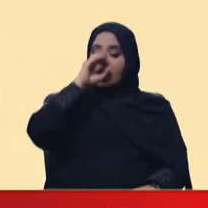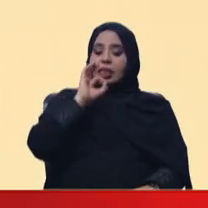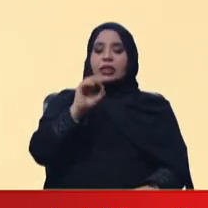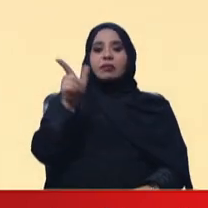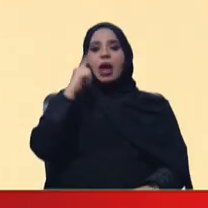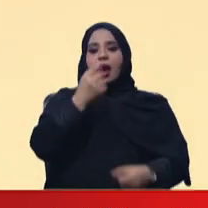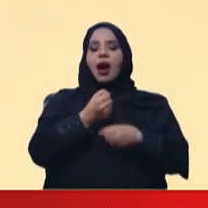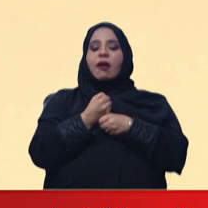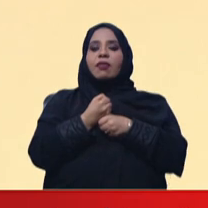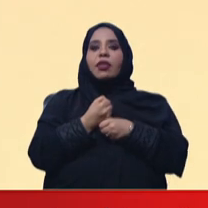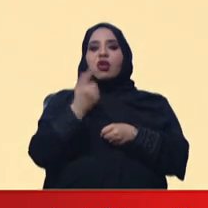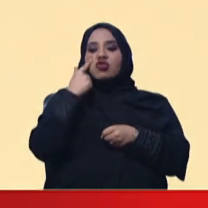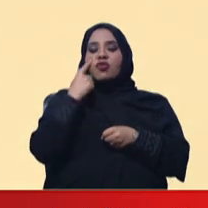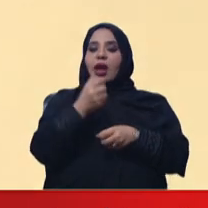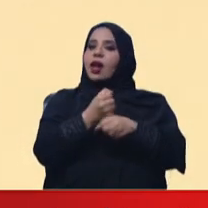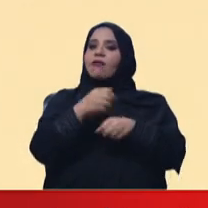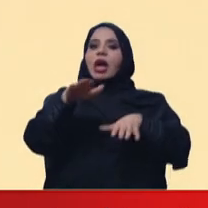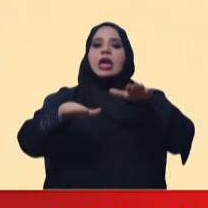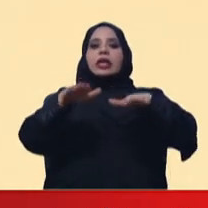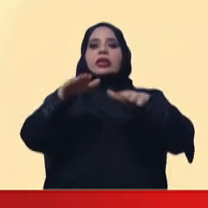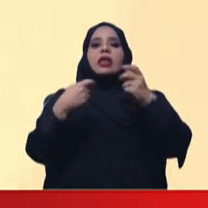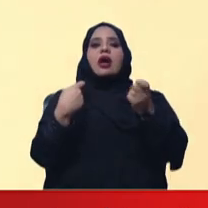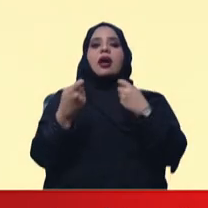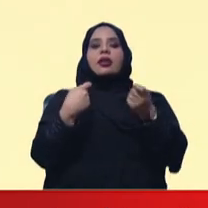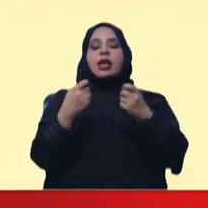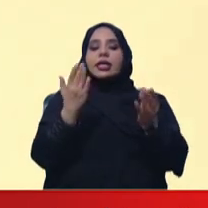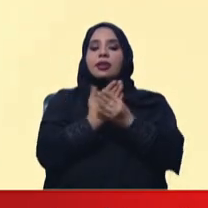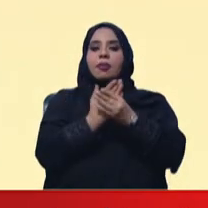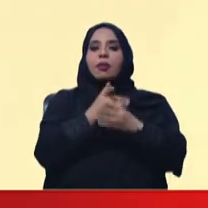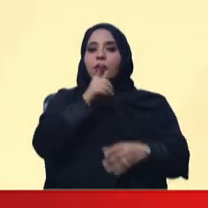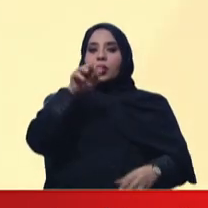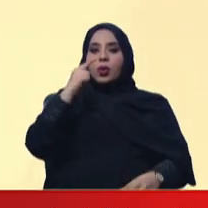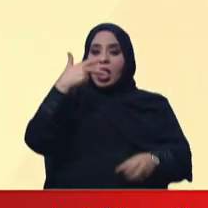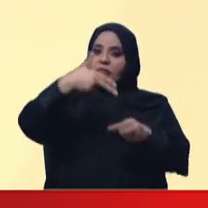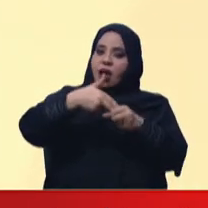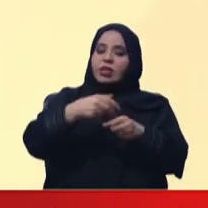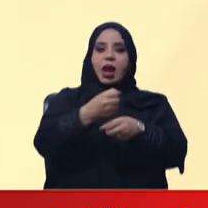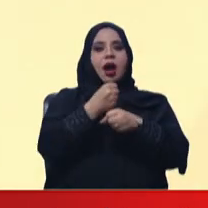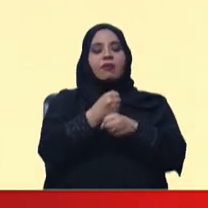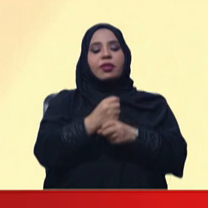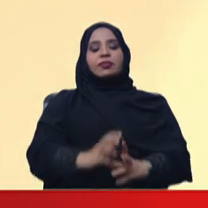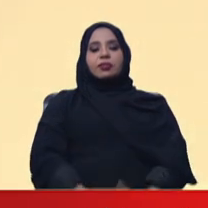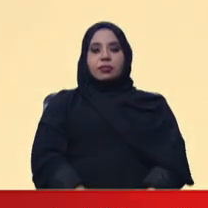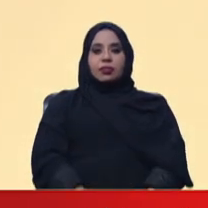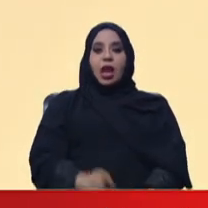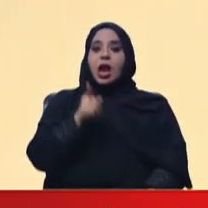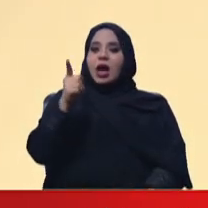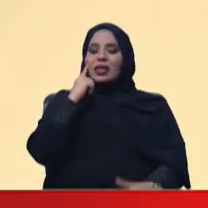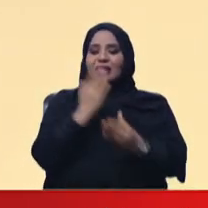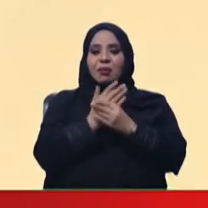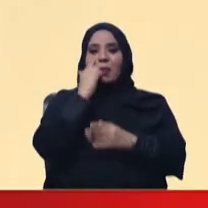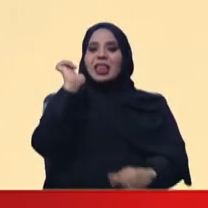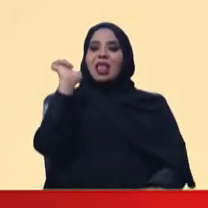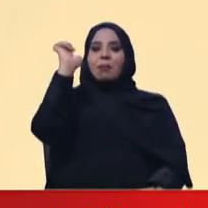عصب الاقتصاد العالمي يعتمد على تدفق النفط من هذه المنطقة وعبر هذه الممرات